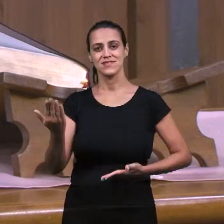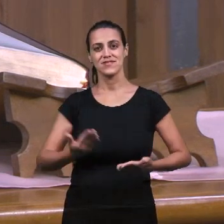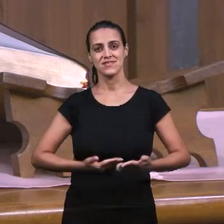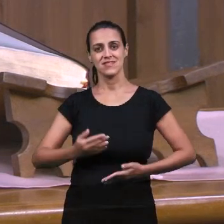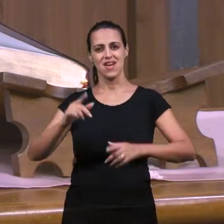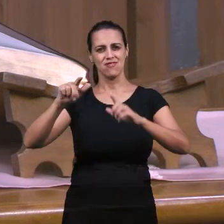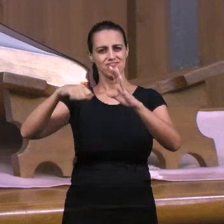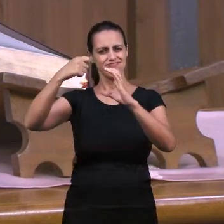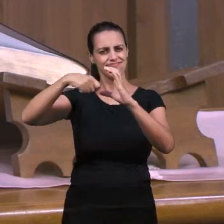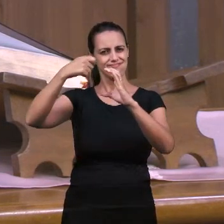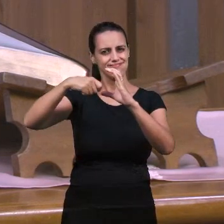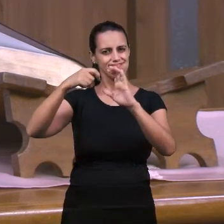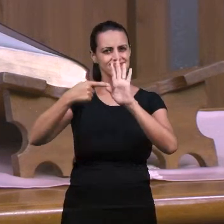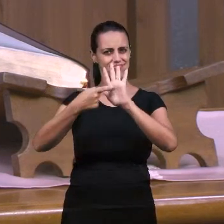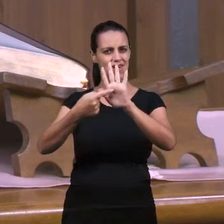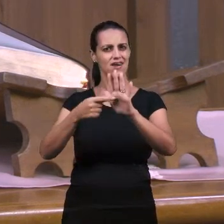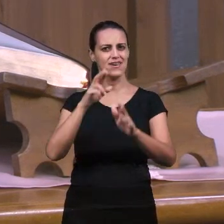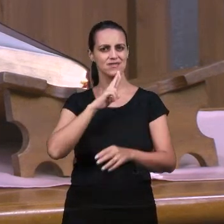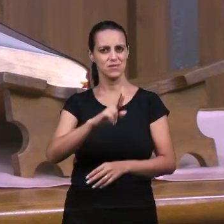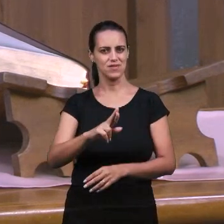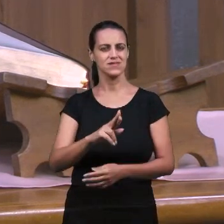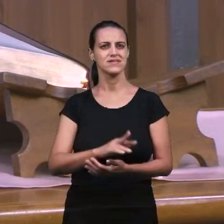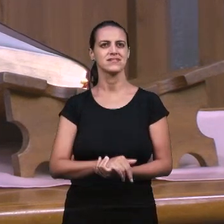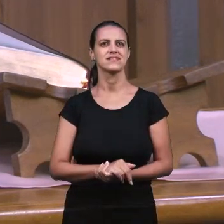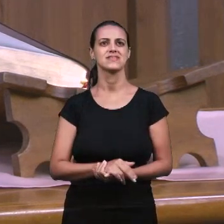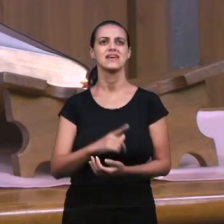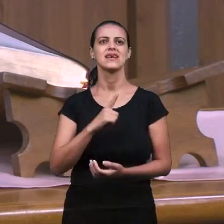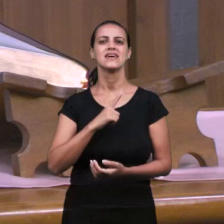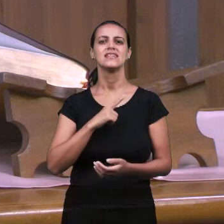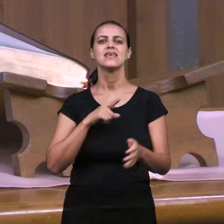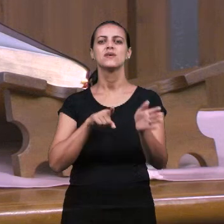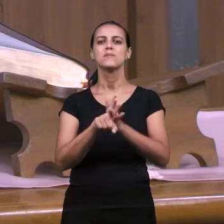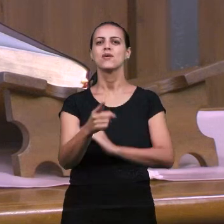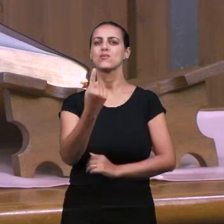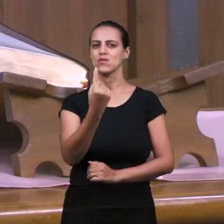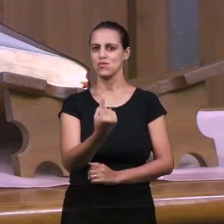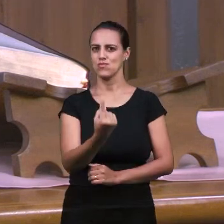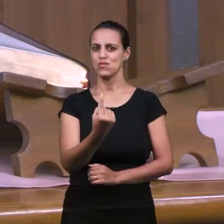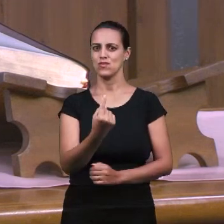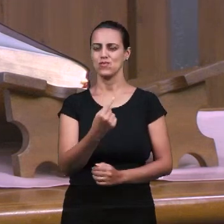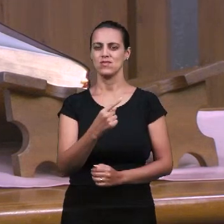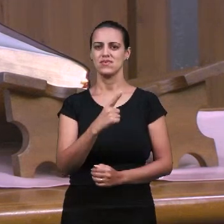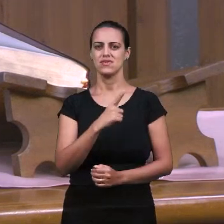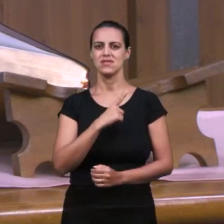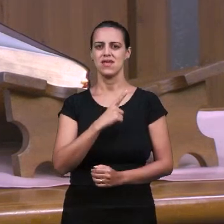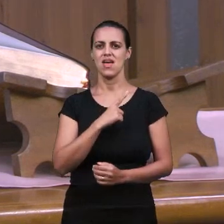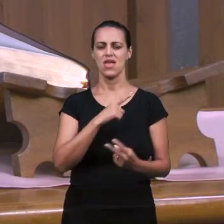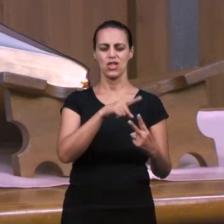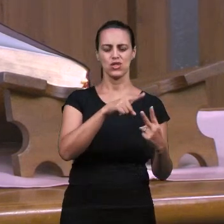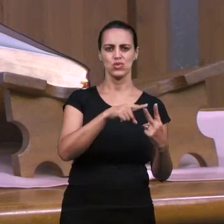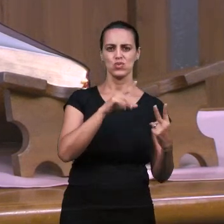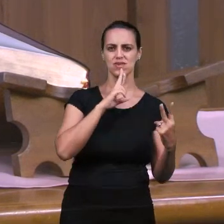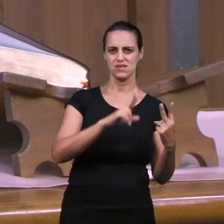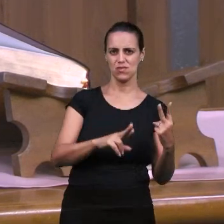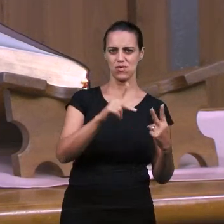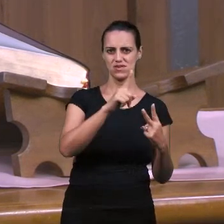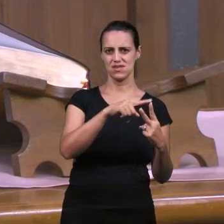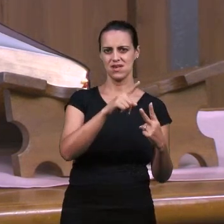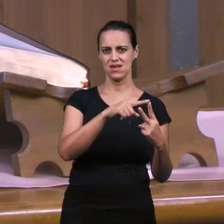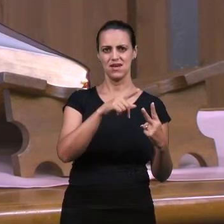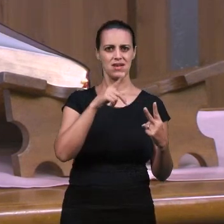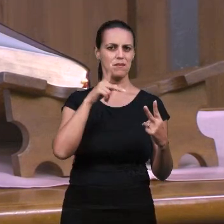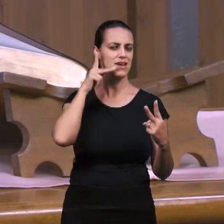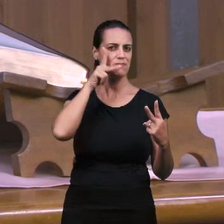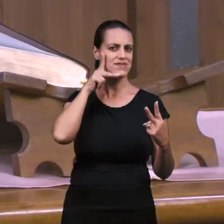Les frères vont répondre dans la question. Nous allons voir deux réponses pour la première question. La première de Edivan, dans la ville de Souza,